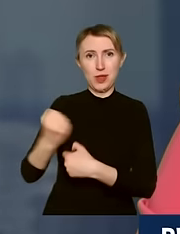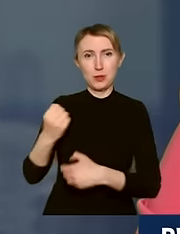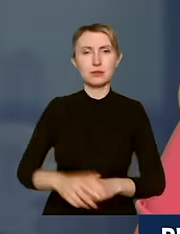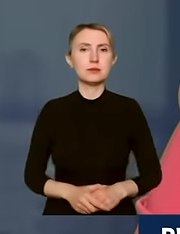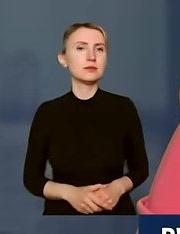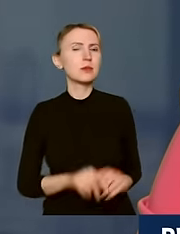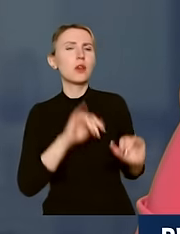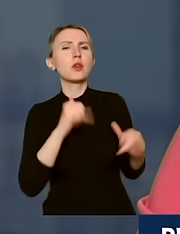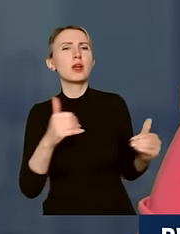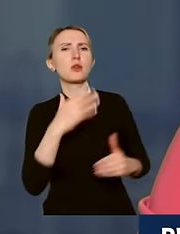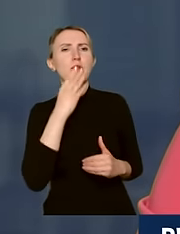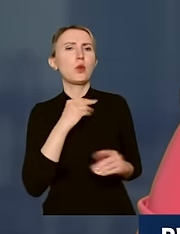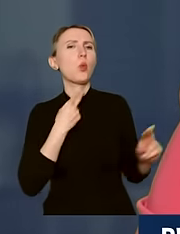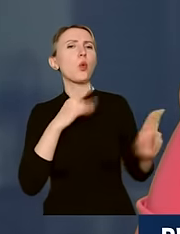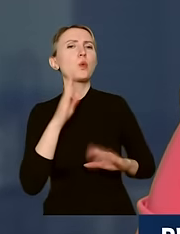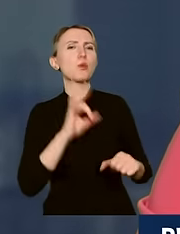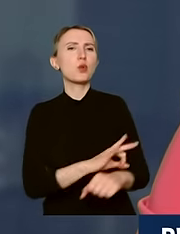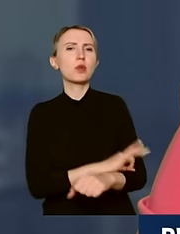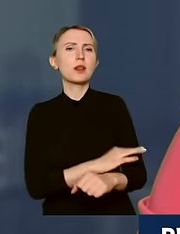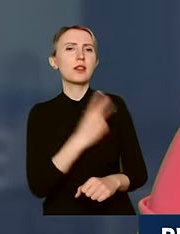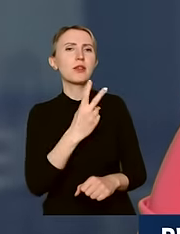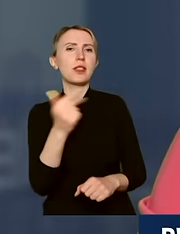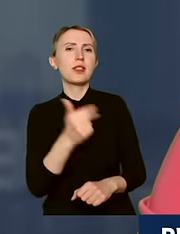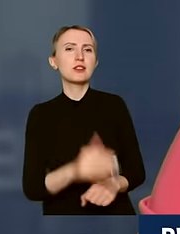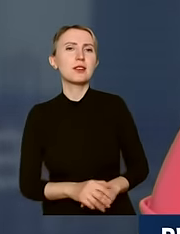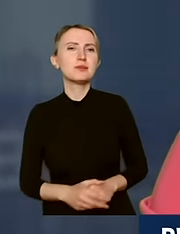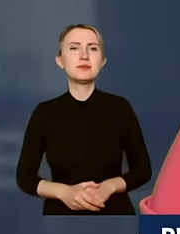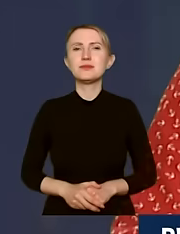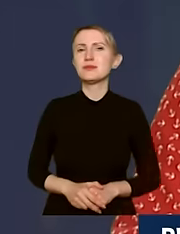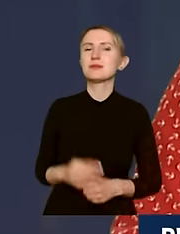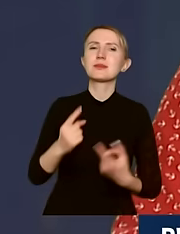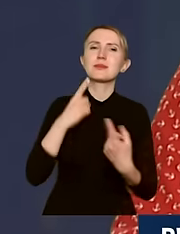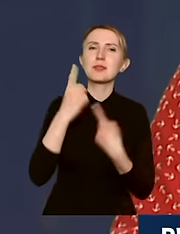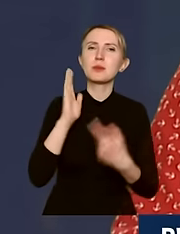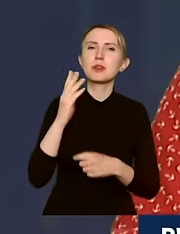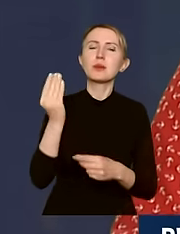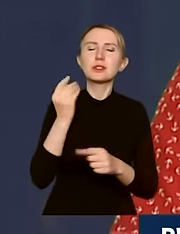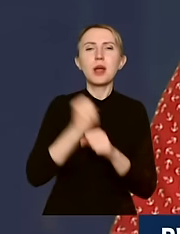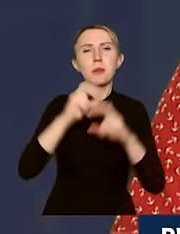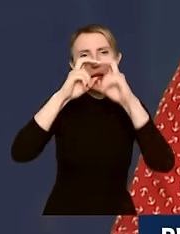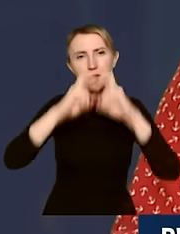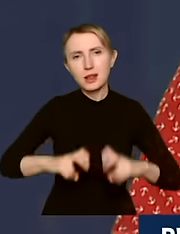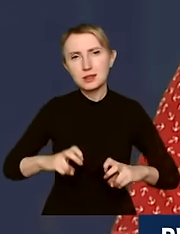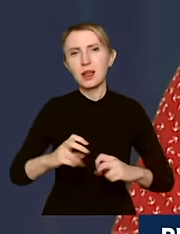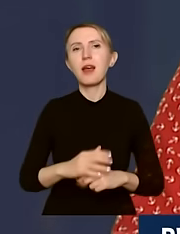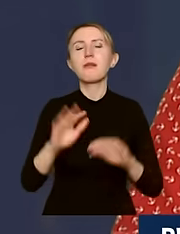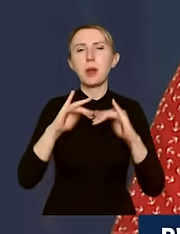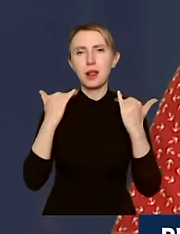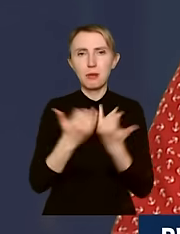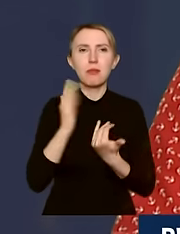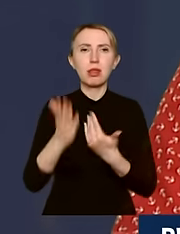może wyglądać głosowanie nad takim projektem? Dwie niedziele. Myślę, że będą jeszcze prace i będą prace w parlamencie, będą